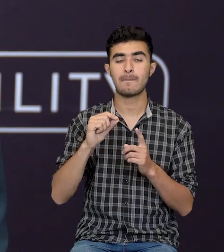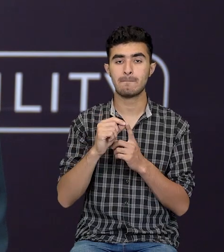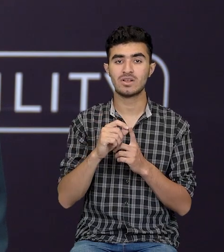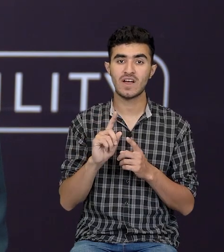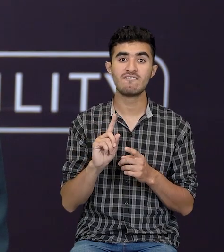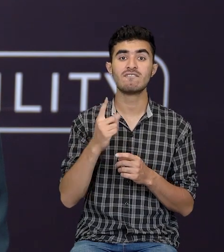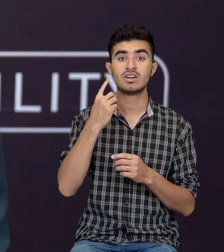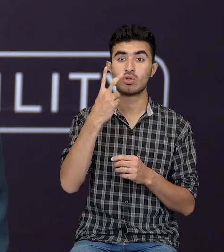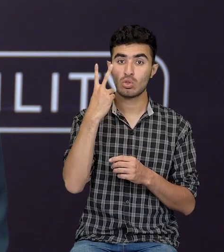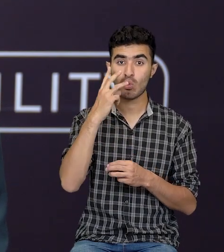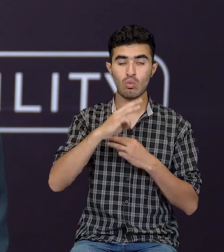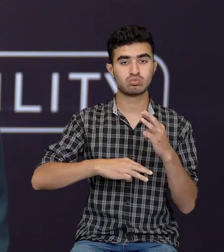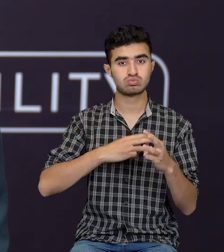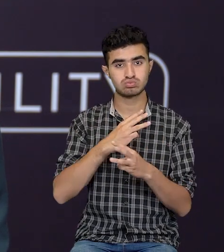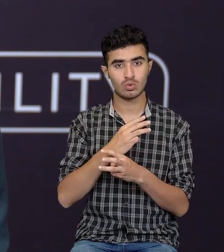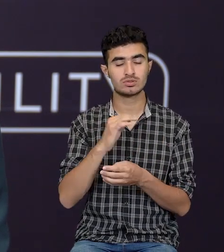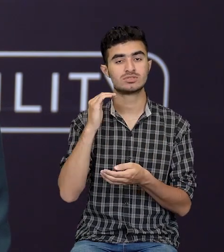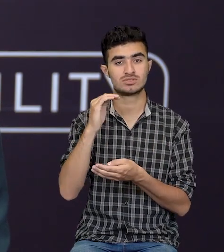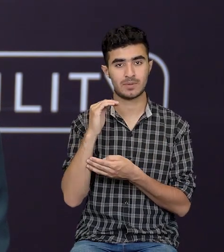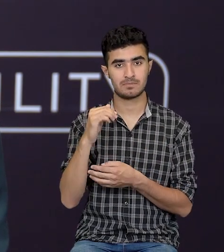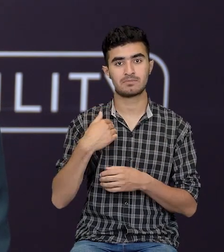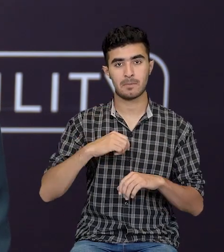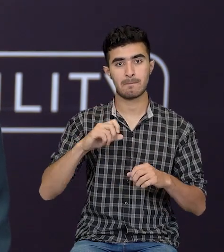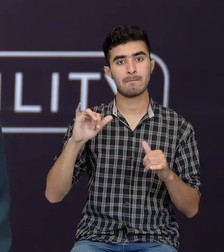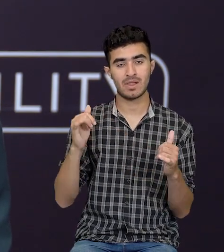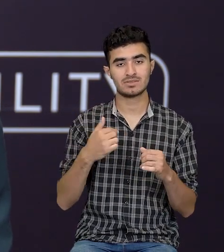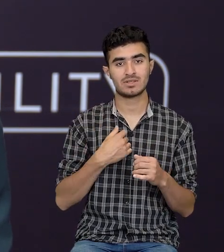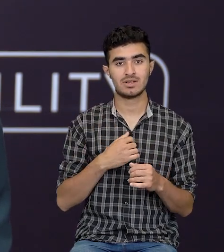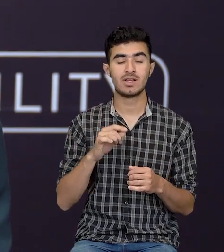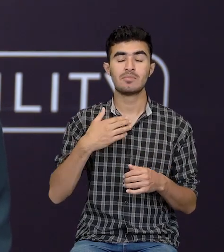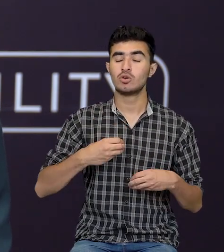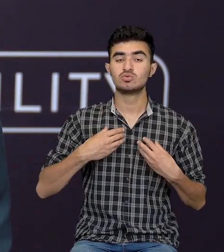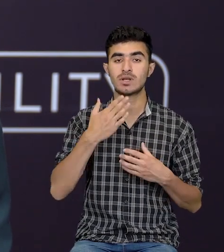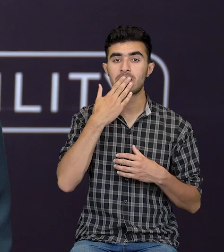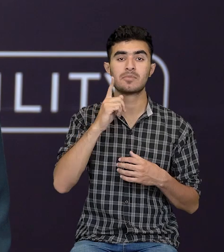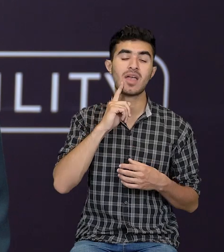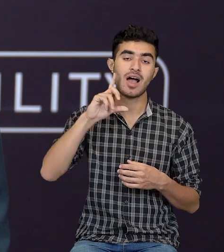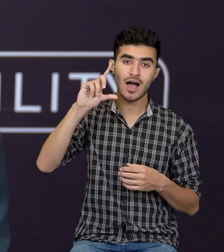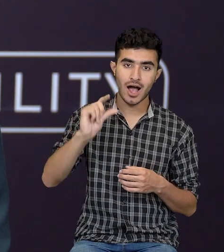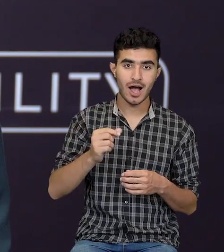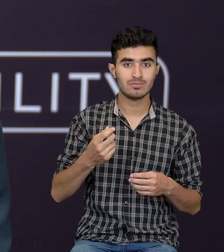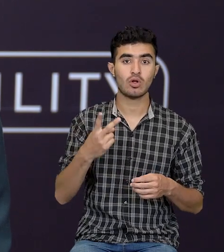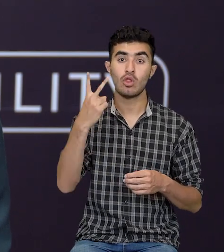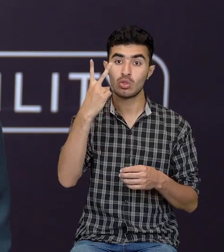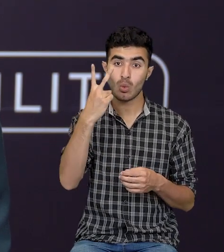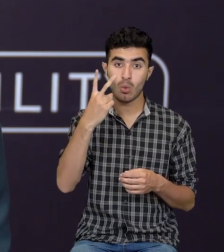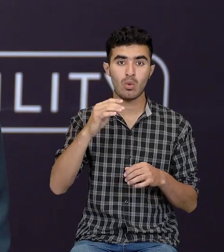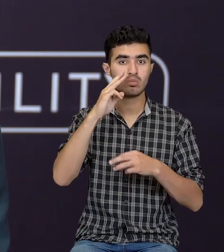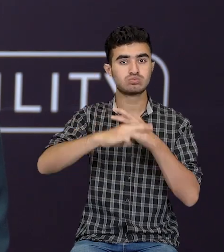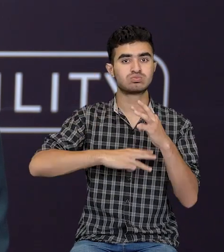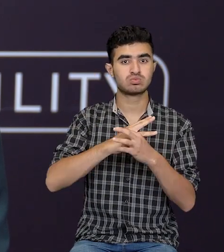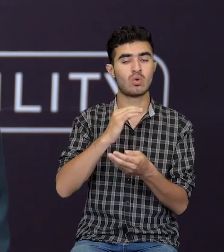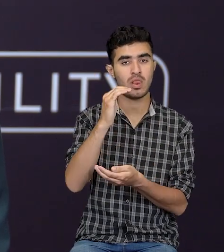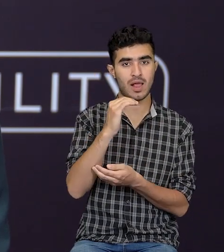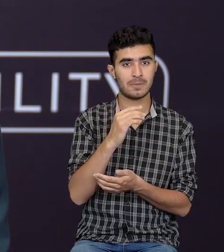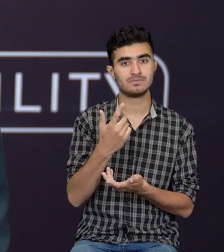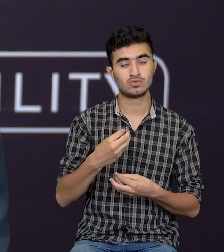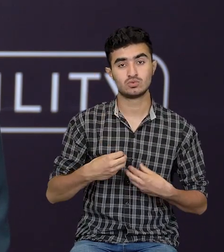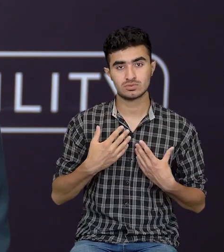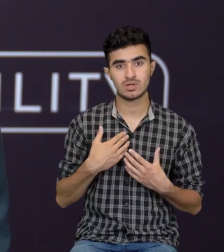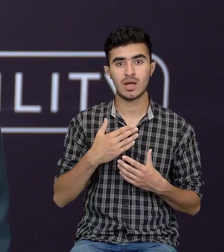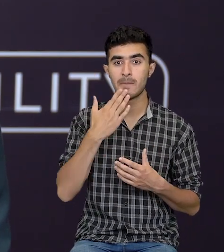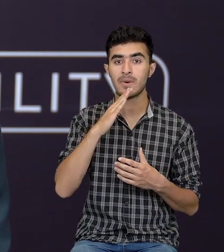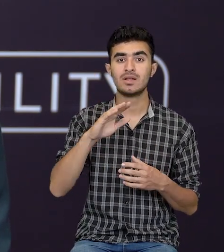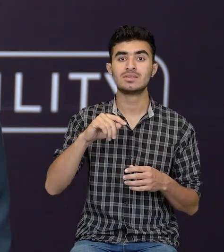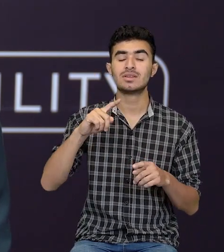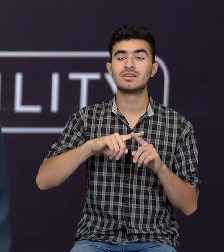अंडर 21 में नेशनल चैम्पियन था। तो मुझे 3 टूर मिले इंटरनेशनल। तो उसमें भी मैं इतना ज़्यादा खुश था कि मुझे